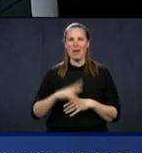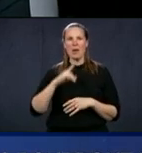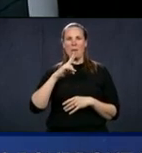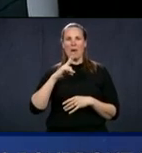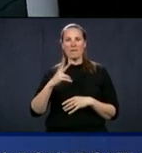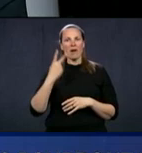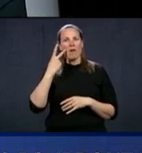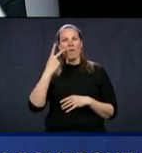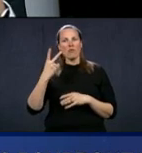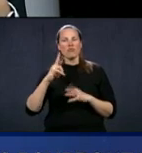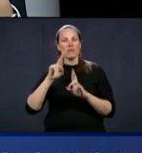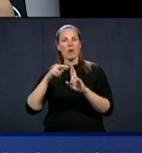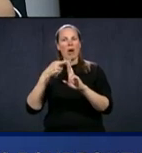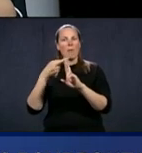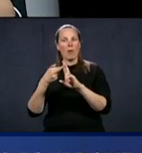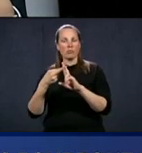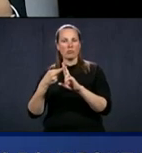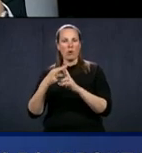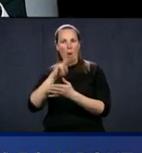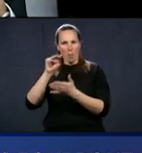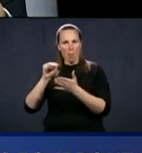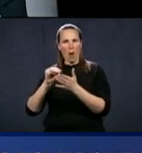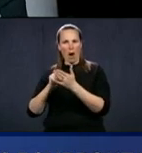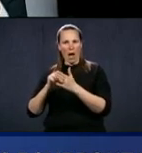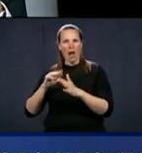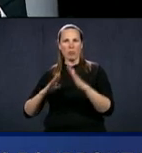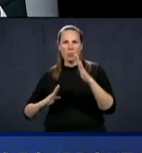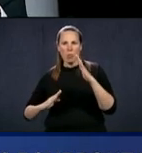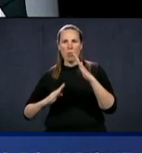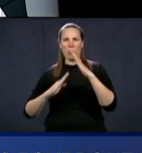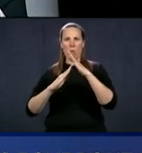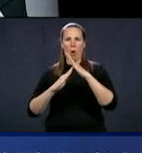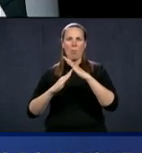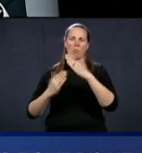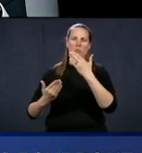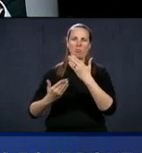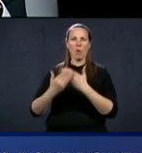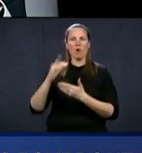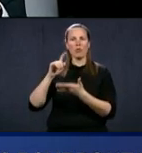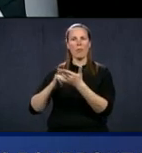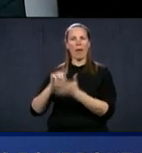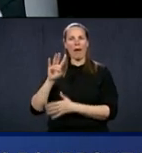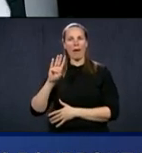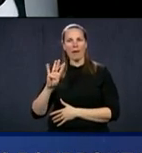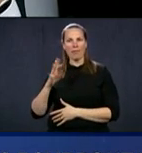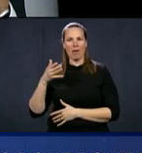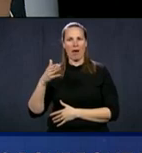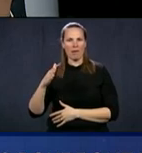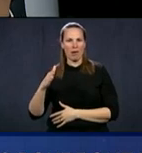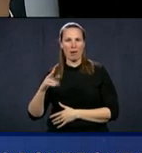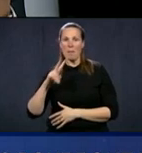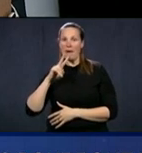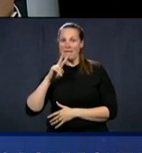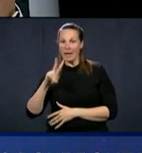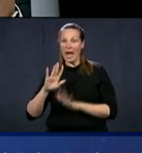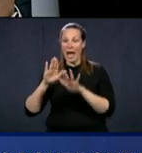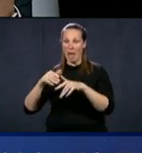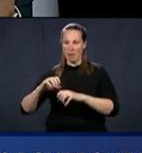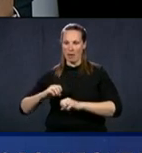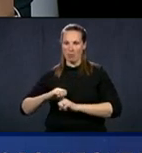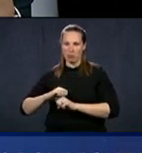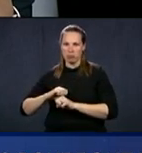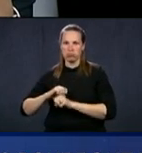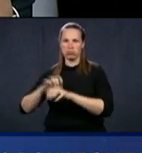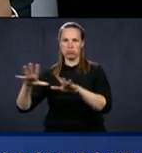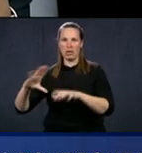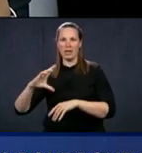pic, on l'avait atteint dans la communauté même de Montréal autour du 4 avril, avant ce qu'on appelle le phénomène des CHSLD, qui est venu